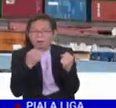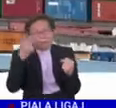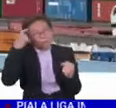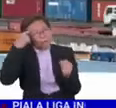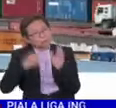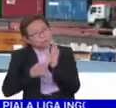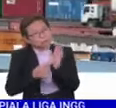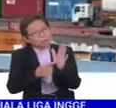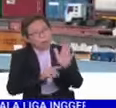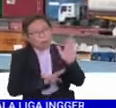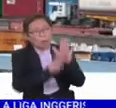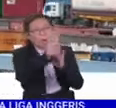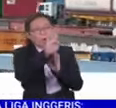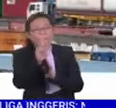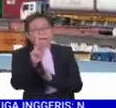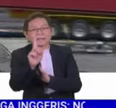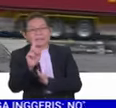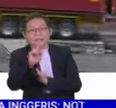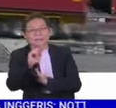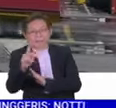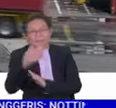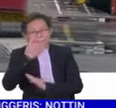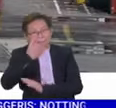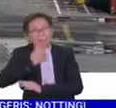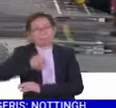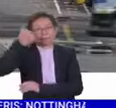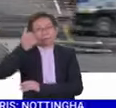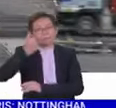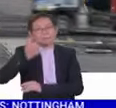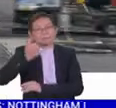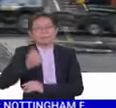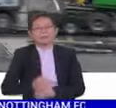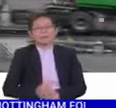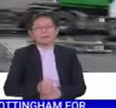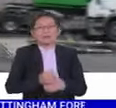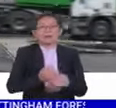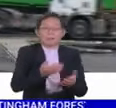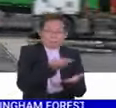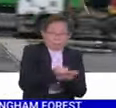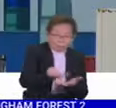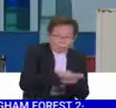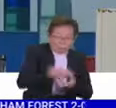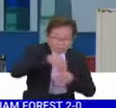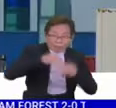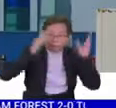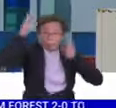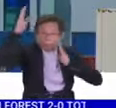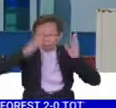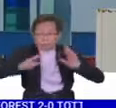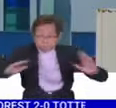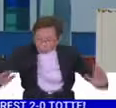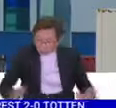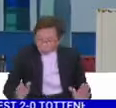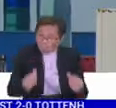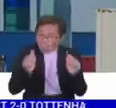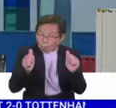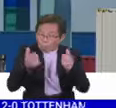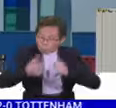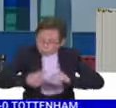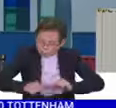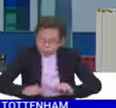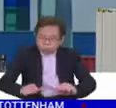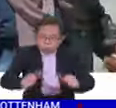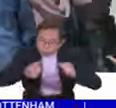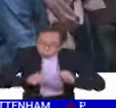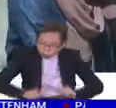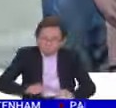bayangan kepada pertumbuhan KDNK yang lebih baik. Momentum permintaan domestik yang menggalakkan dijangka berterusan pada